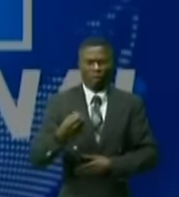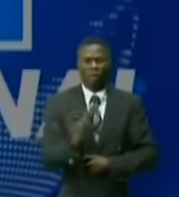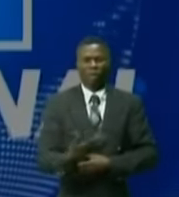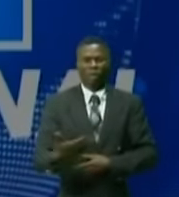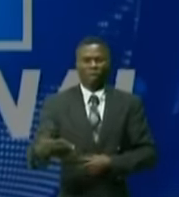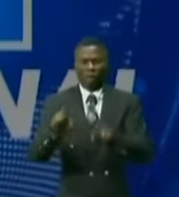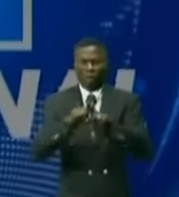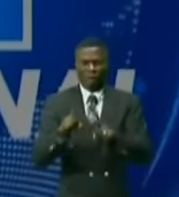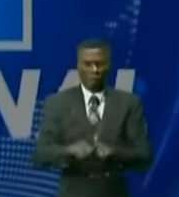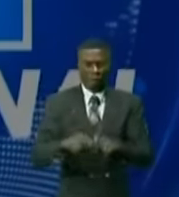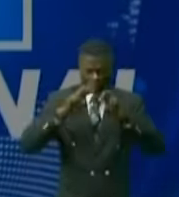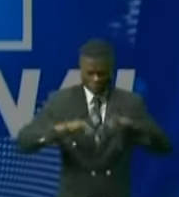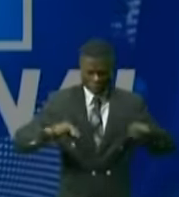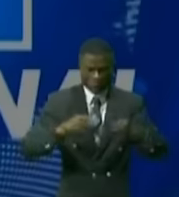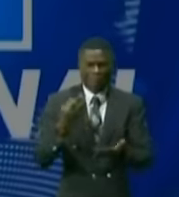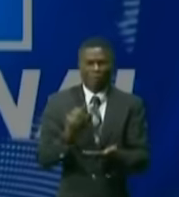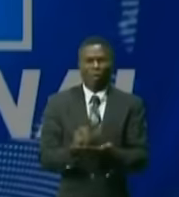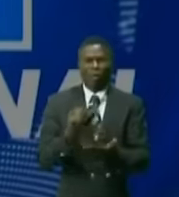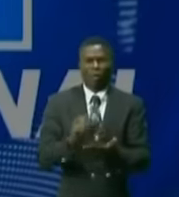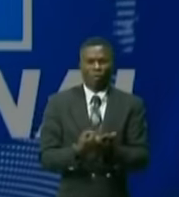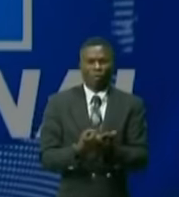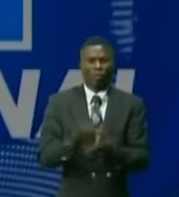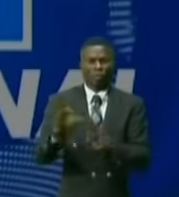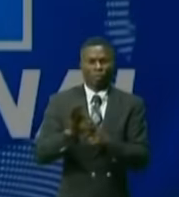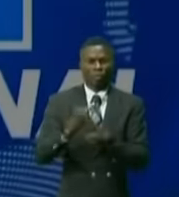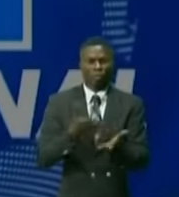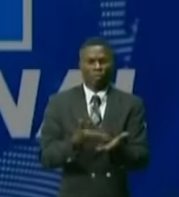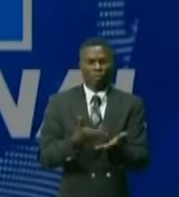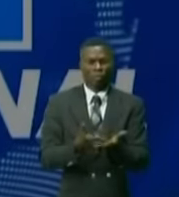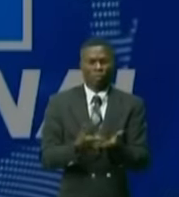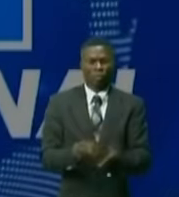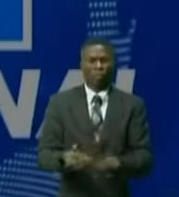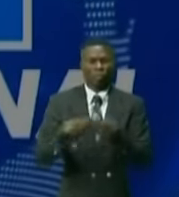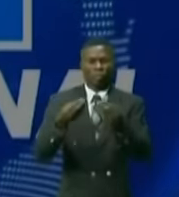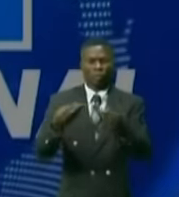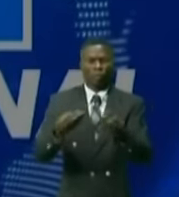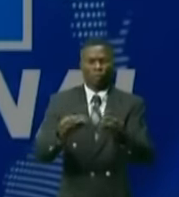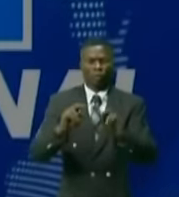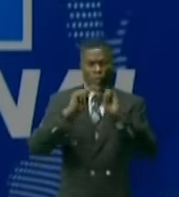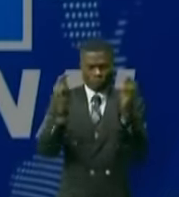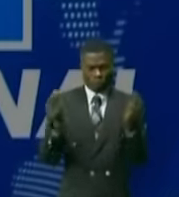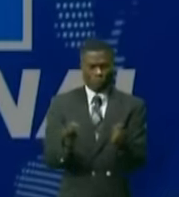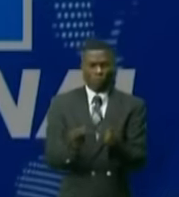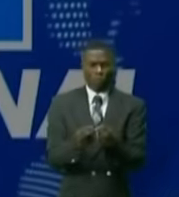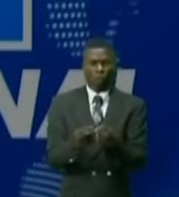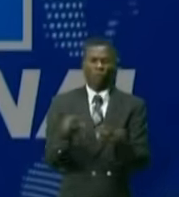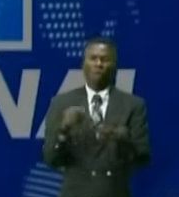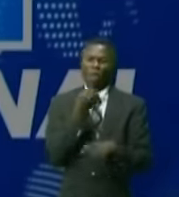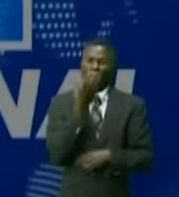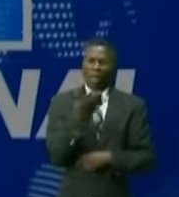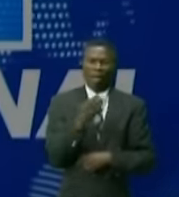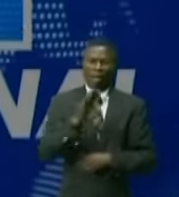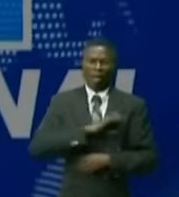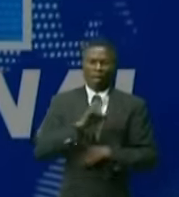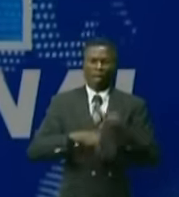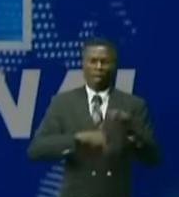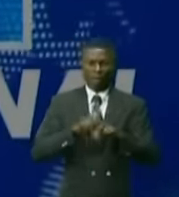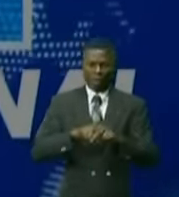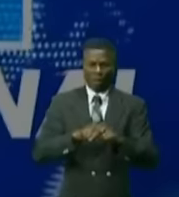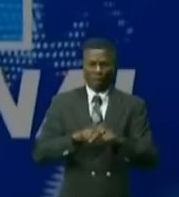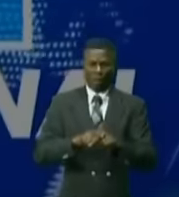ainsi que les enquêtes financières. Cette formation était destinée aux structures comme la police